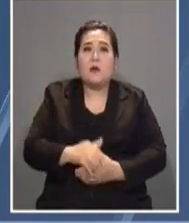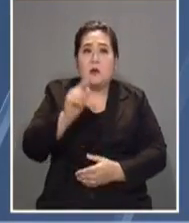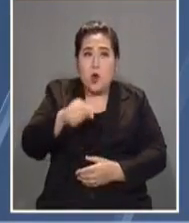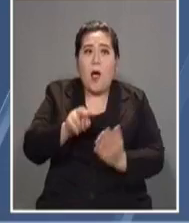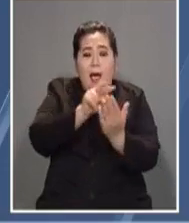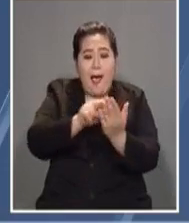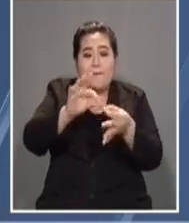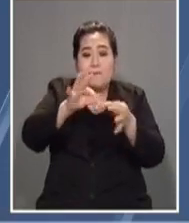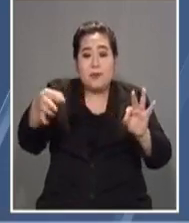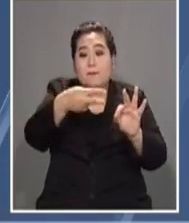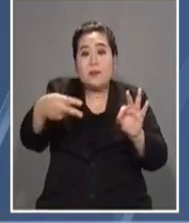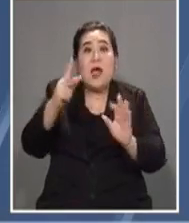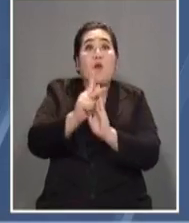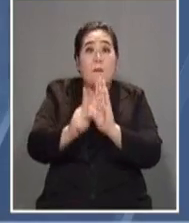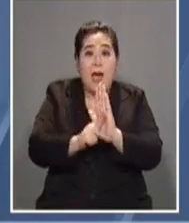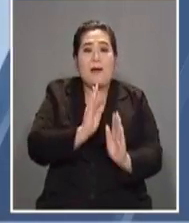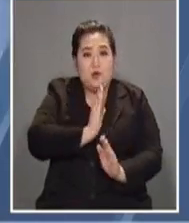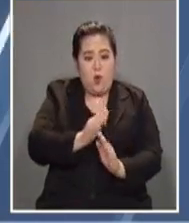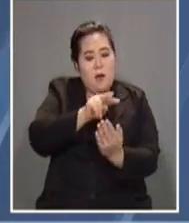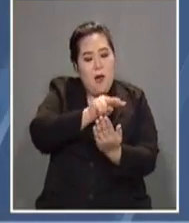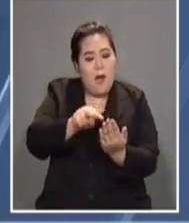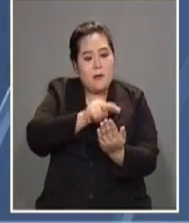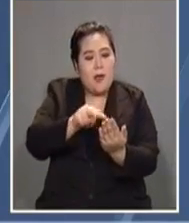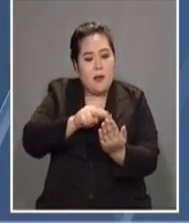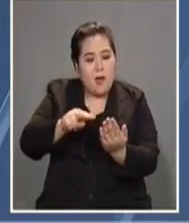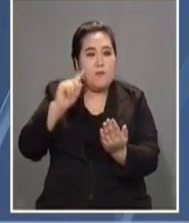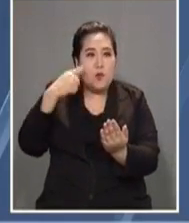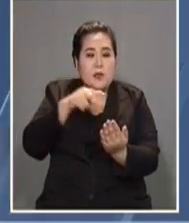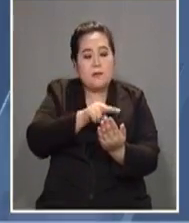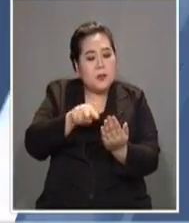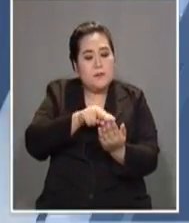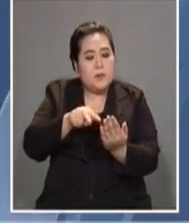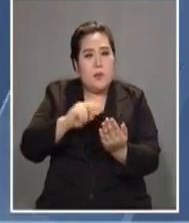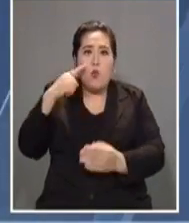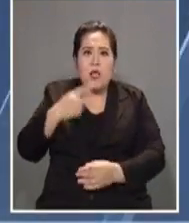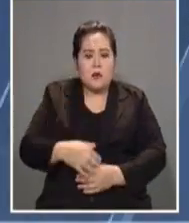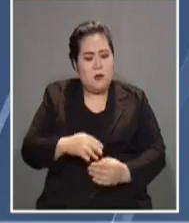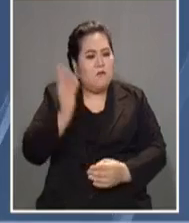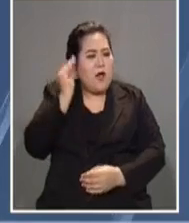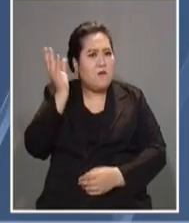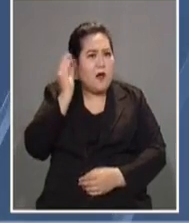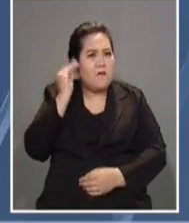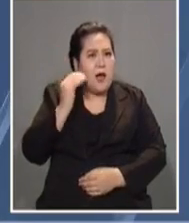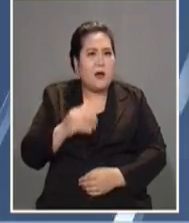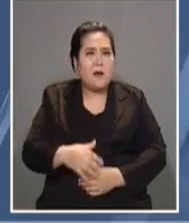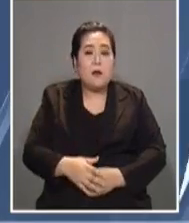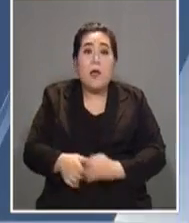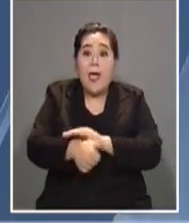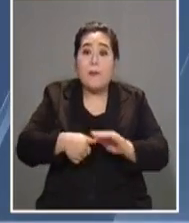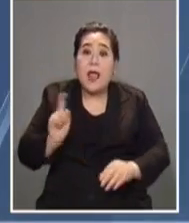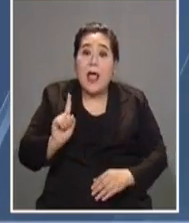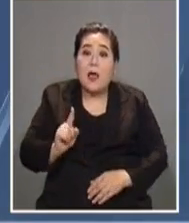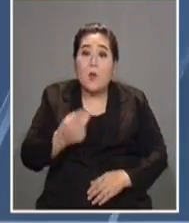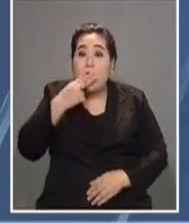องอ่านเป็นภาษากฎหมายพออ่านเป็นภาษากฎหมาย ดูล้มลุกคลุกคลานเลยนะ เธอก็หนูเอาไปซ่อนตรงไหนคะ